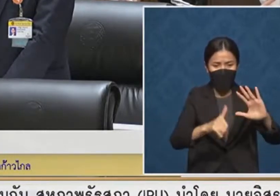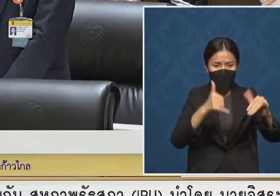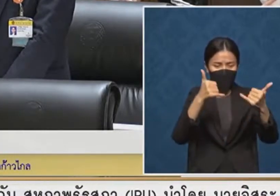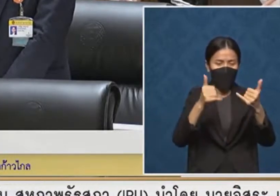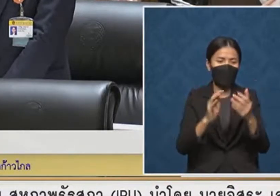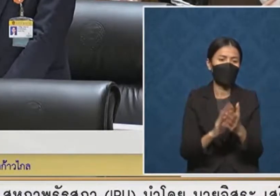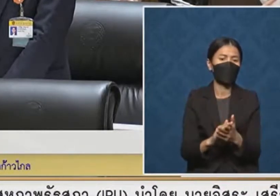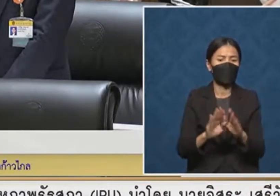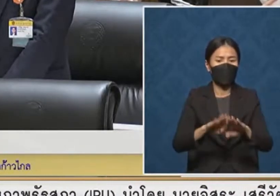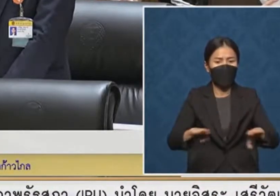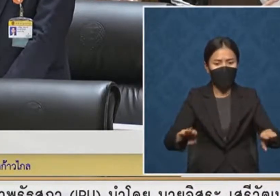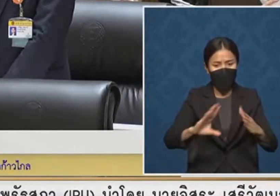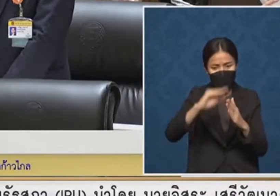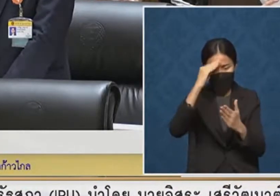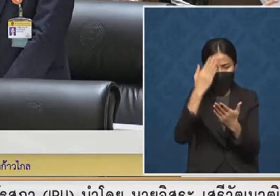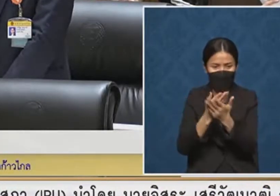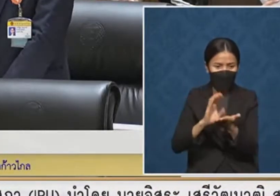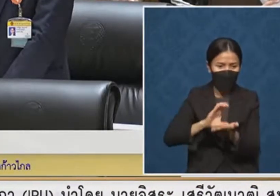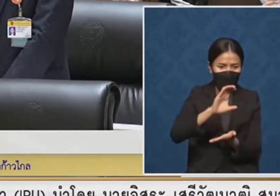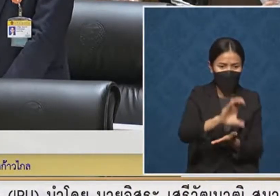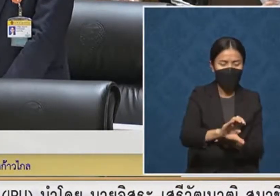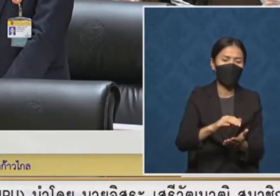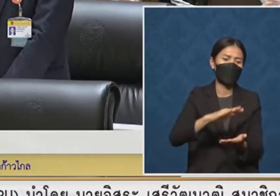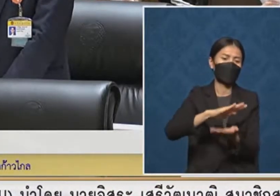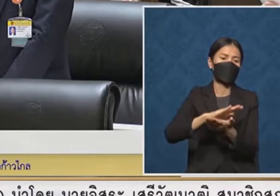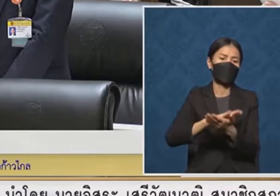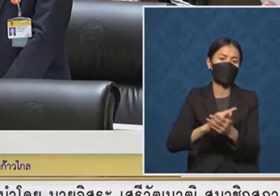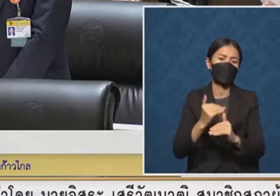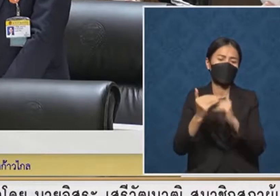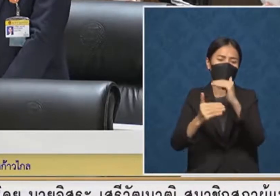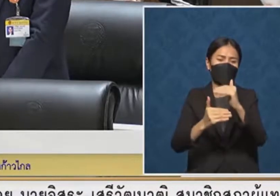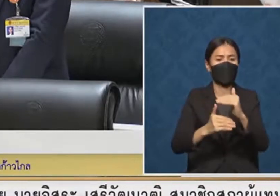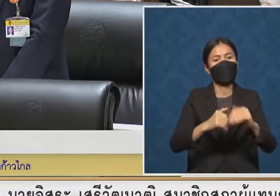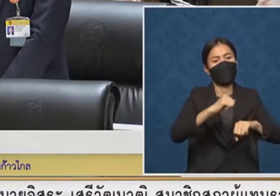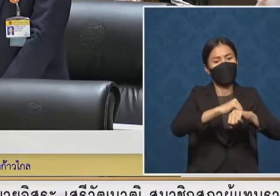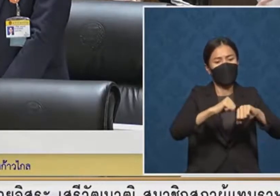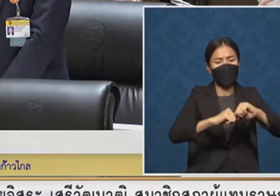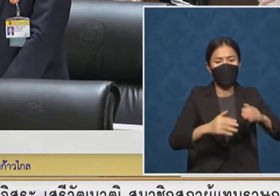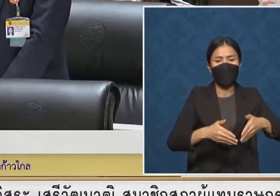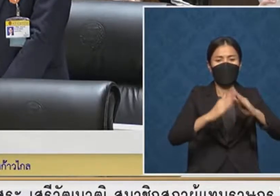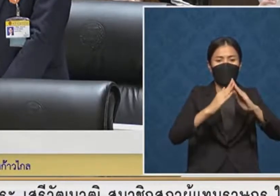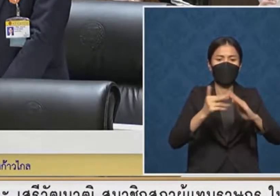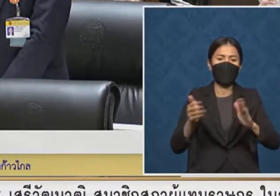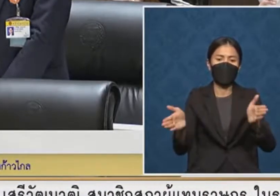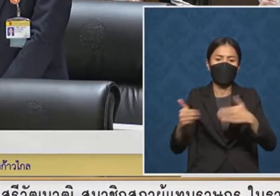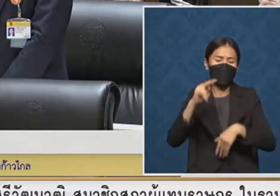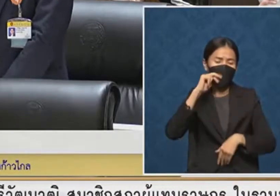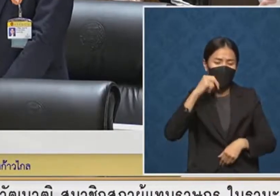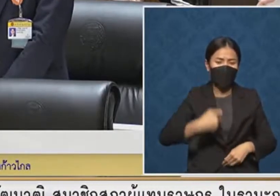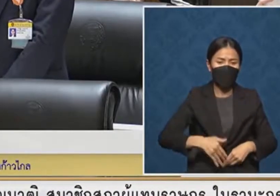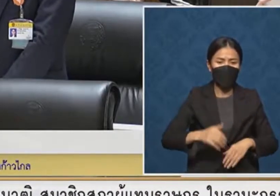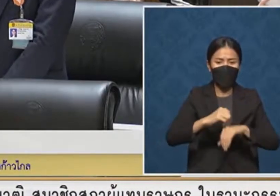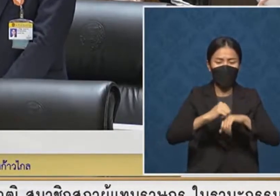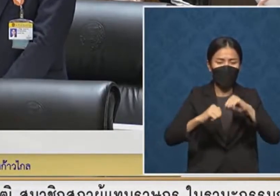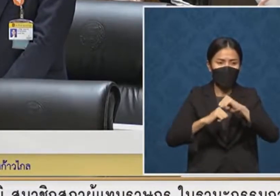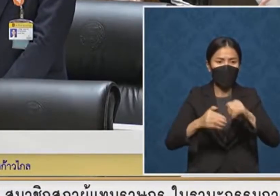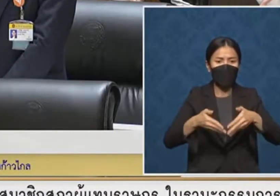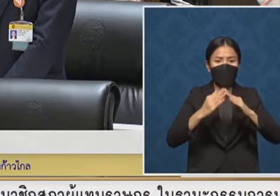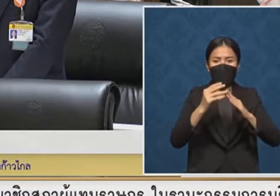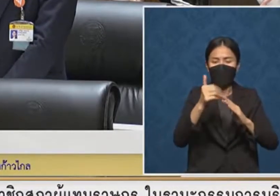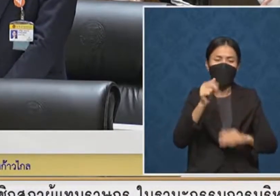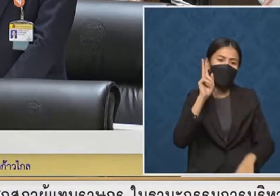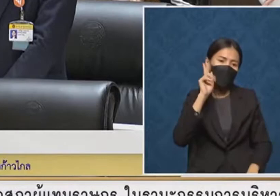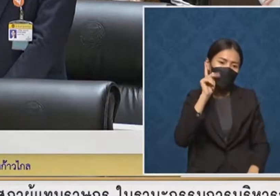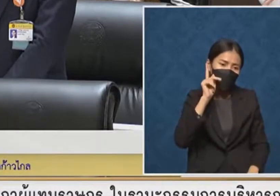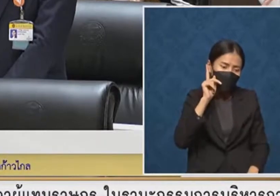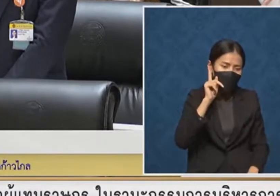ศึกษาเด็กพัฒนาโรงเรีนร้างอาคารห้องน้ำ ทำพรกิฏข่วกอง พรรกิศจทธวิทยา บับด รักษาผู้ติดยาเสบติดปลาปาม